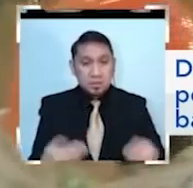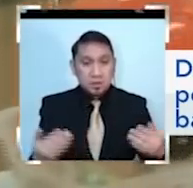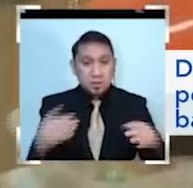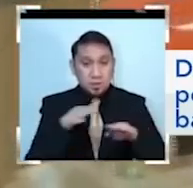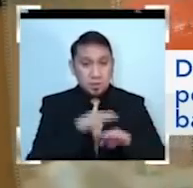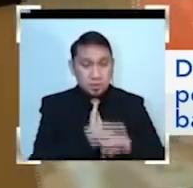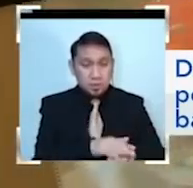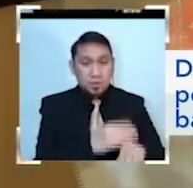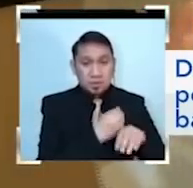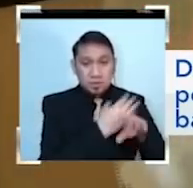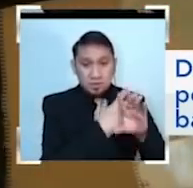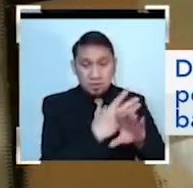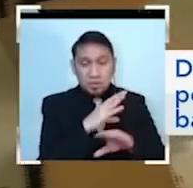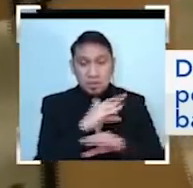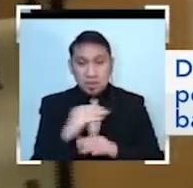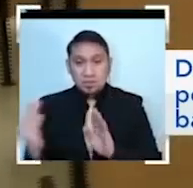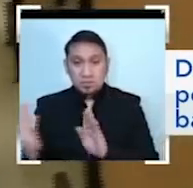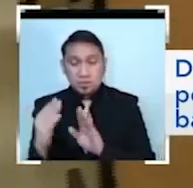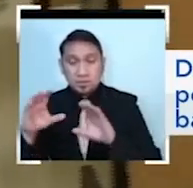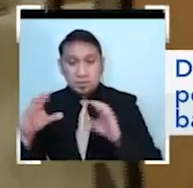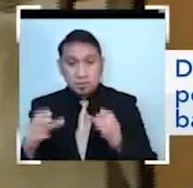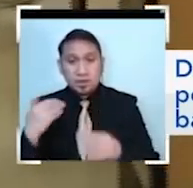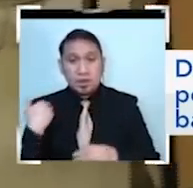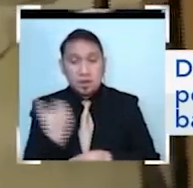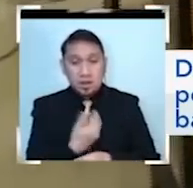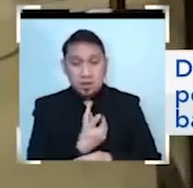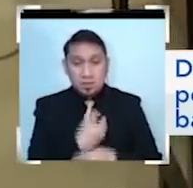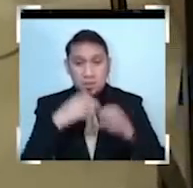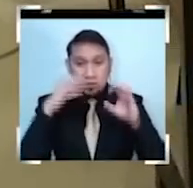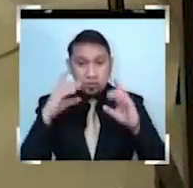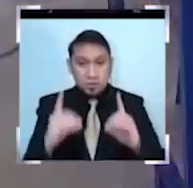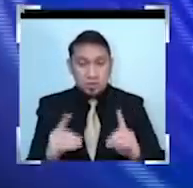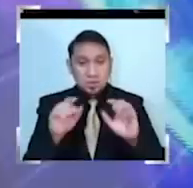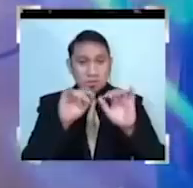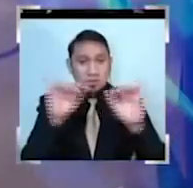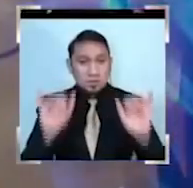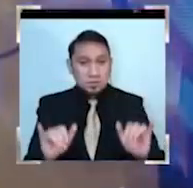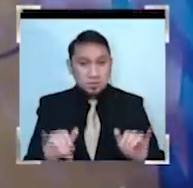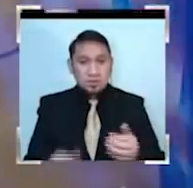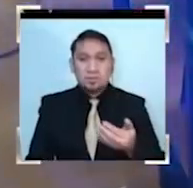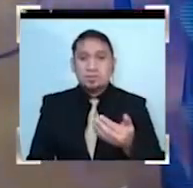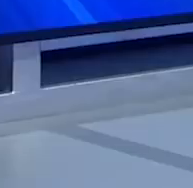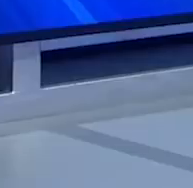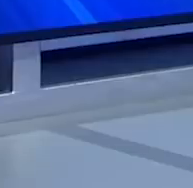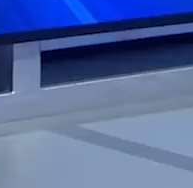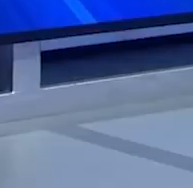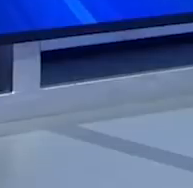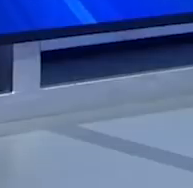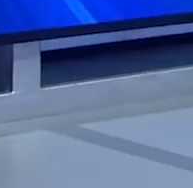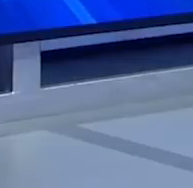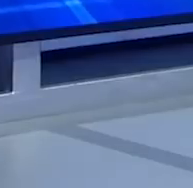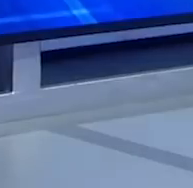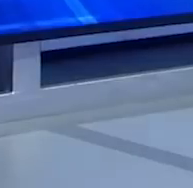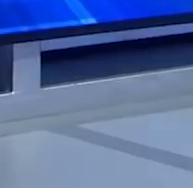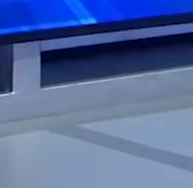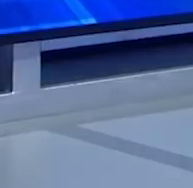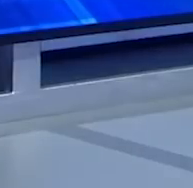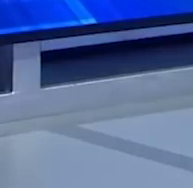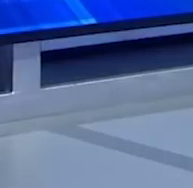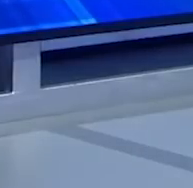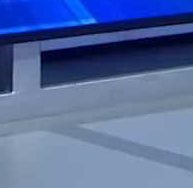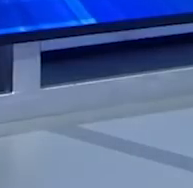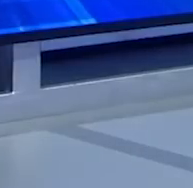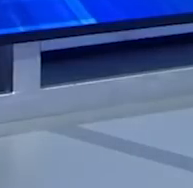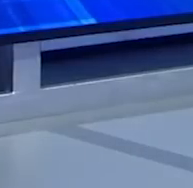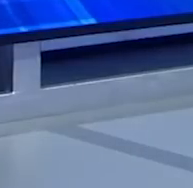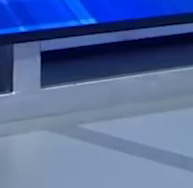face-to-face classes na ang ating educational approach. Athena Imperial ang inyong saksi! Inihain sa Ombudsman ang rekomendasyon